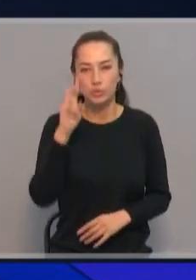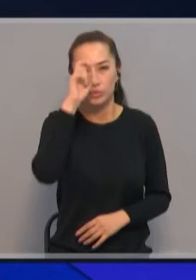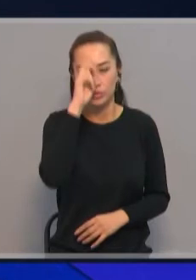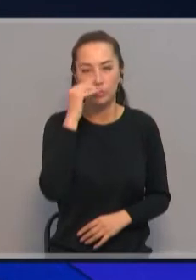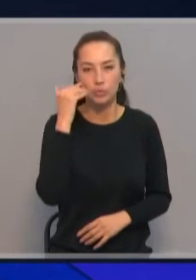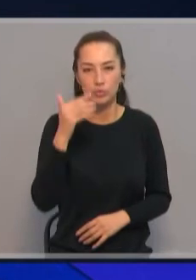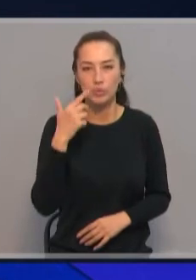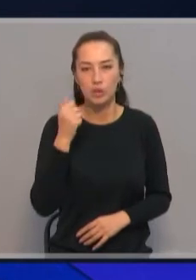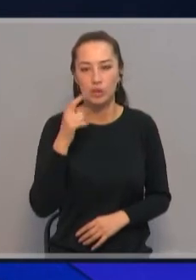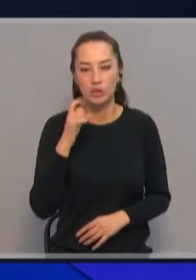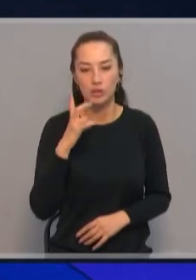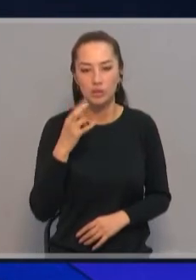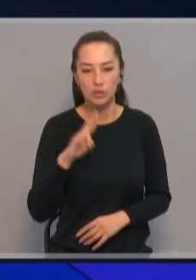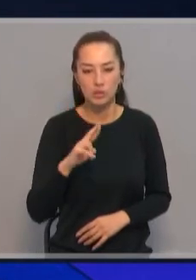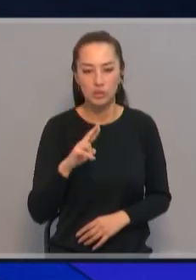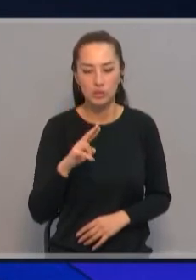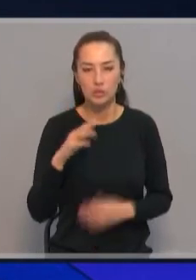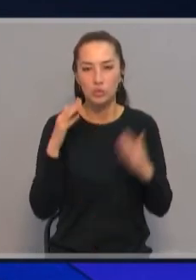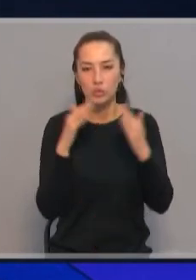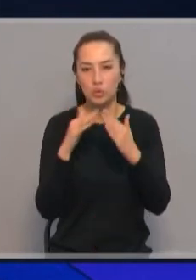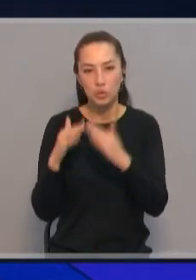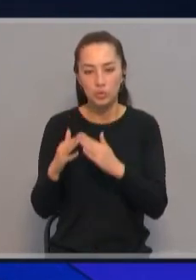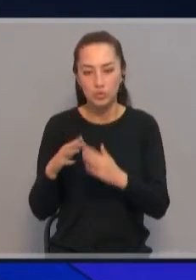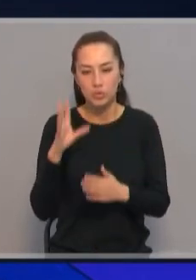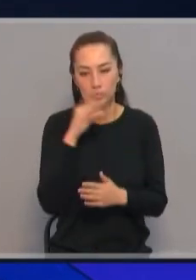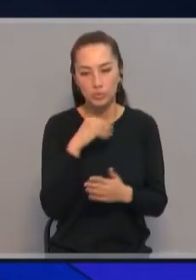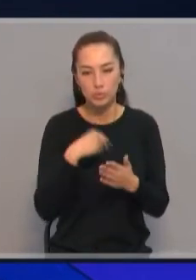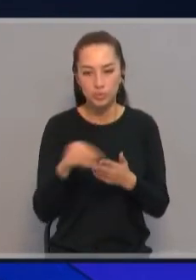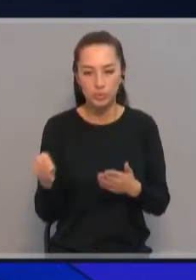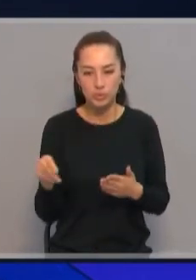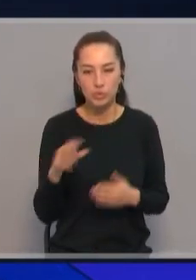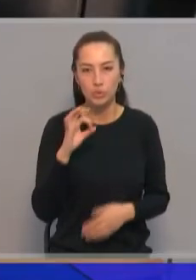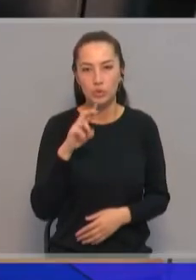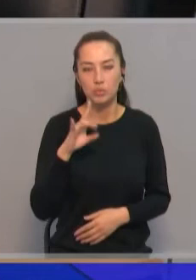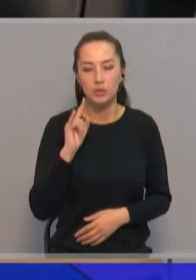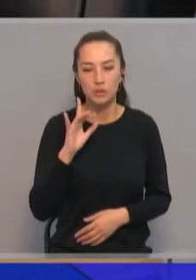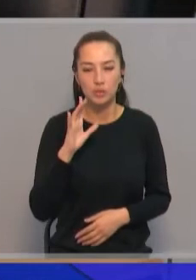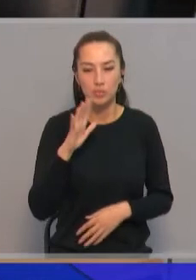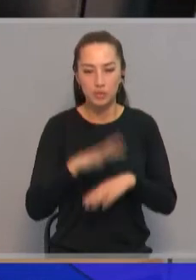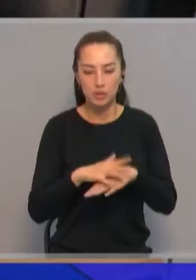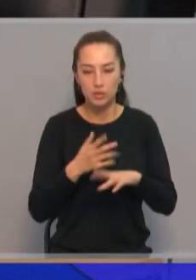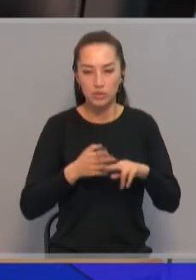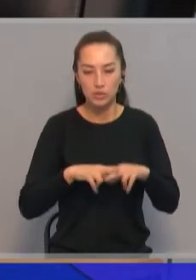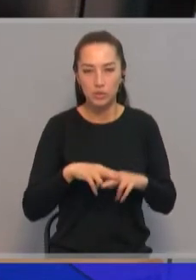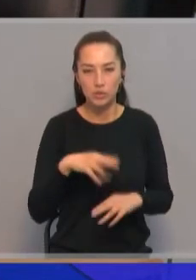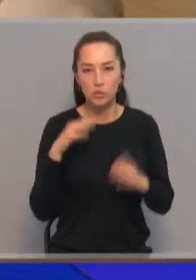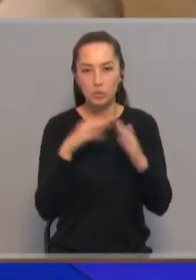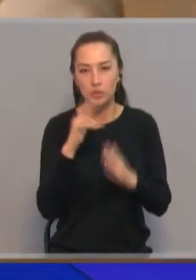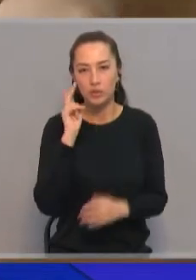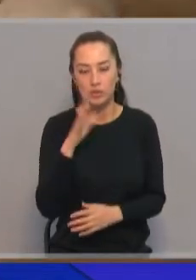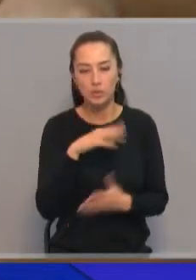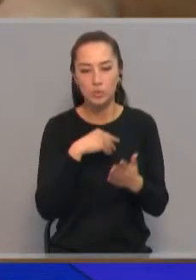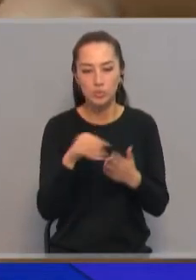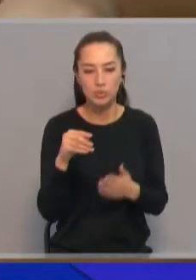мемлекеттің гарантиясымен осындай үйлерді алуға болады отбасы банкінен. Үй немесе пәтер алатынын